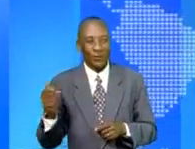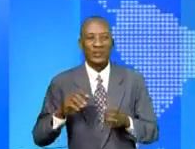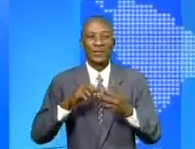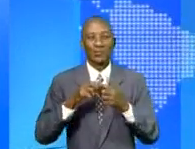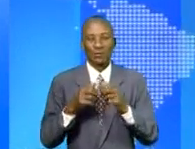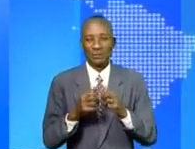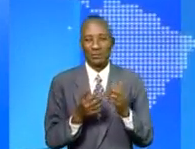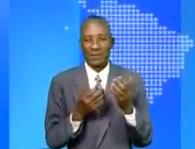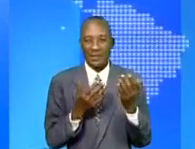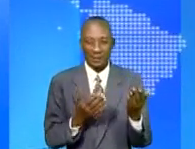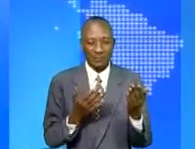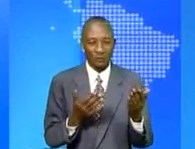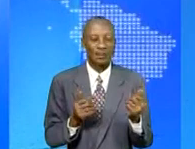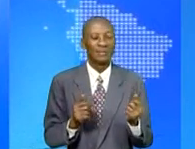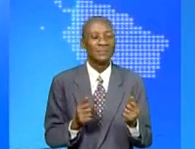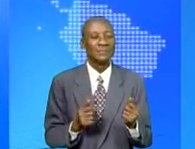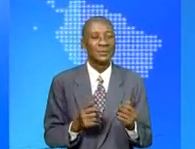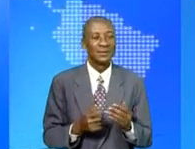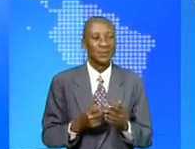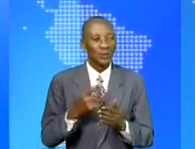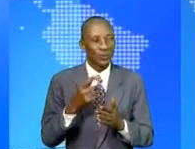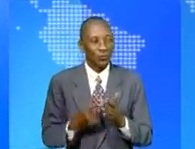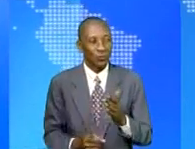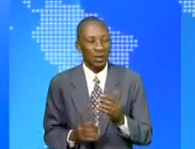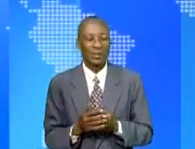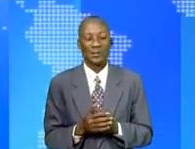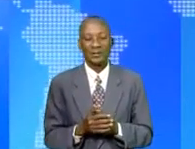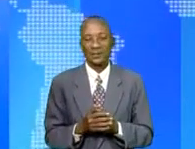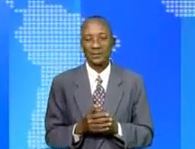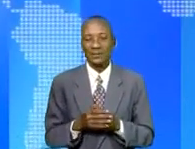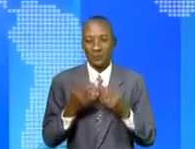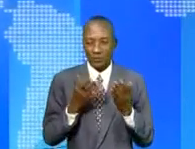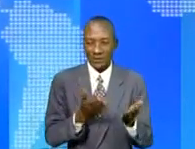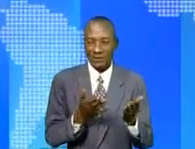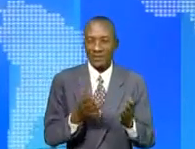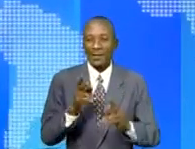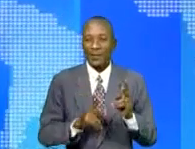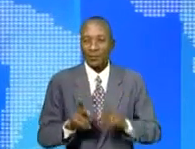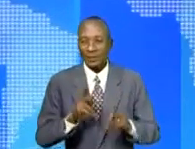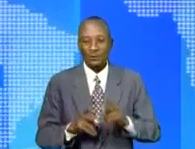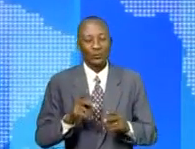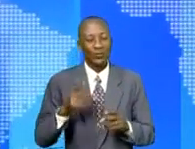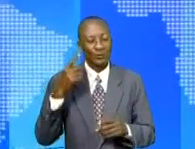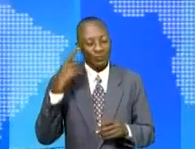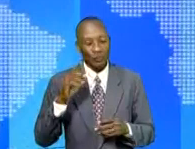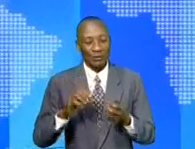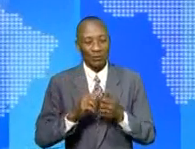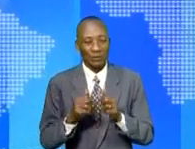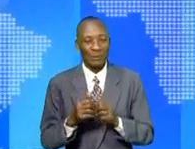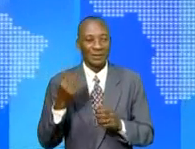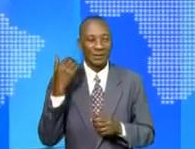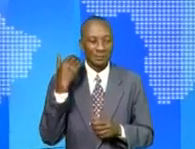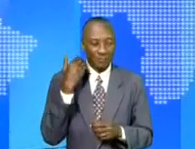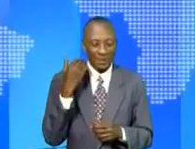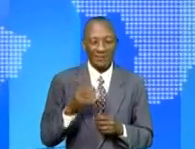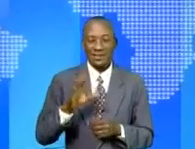capitale. Rendons-nous dans le Bas-Ouélé où la population a assisté à la réhabilitation et à la cérémonie de l'inauguration du bac sur la